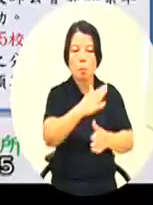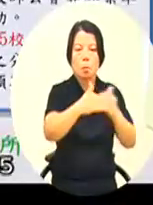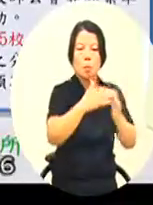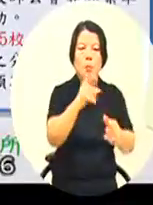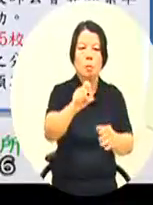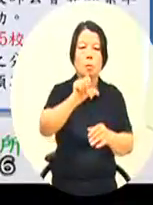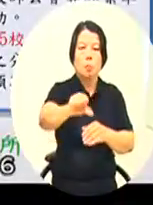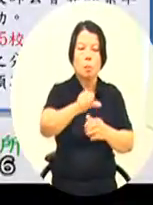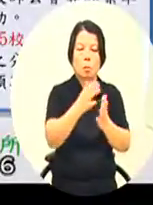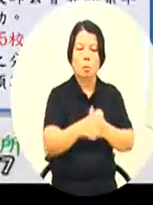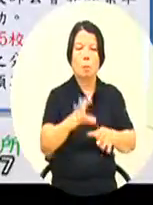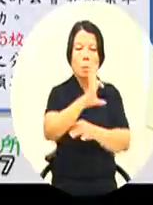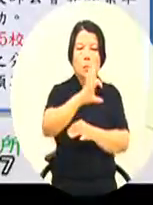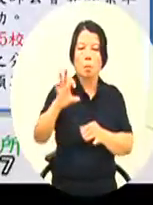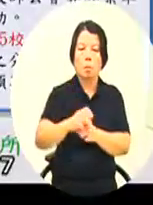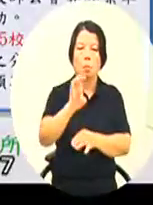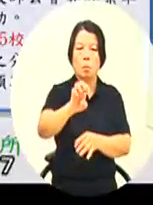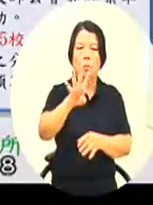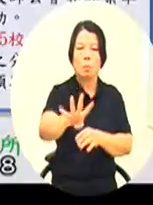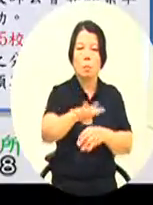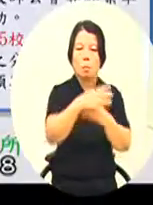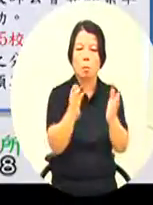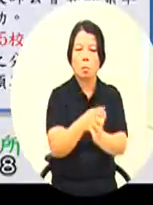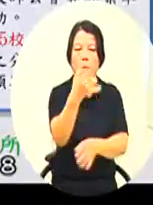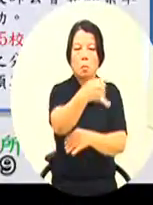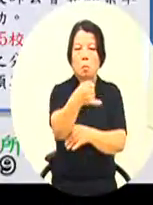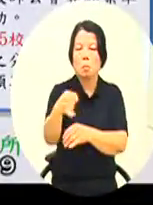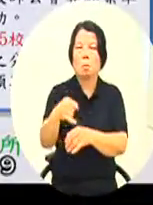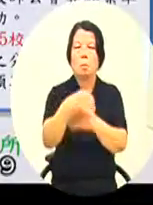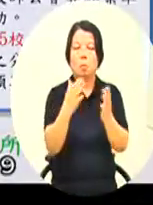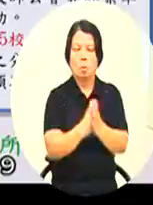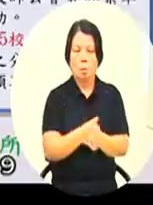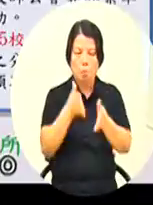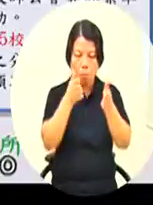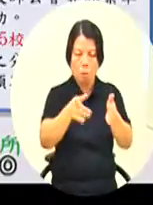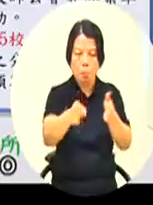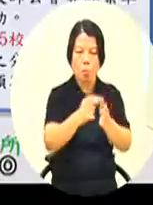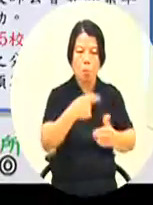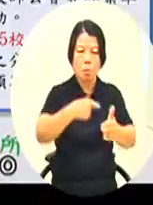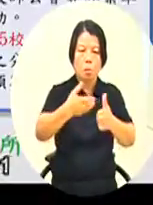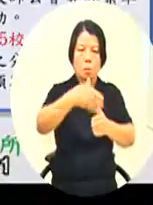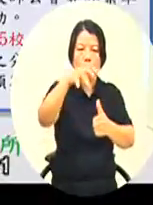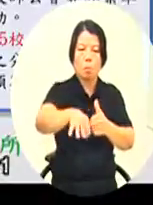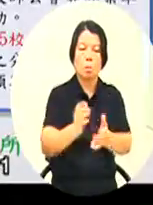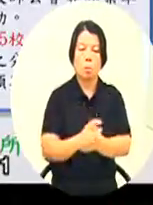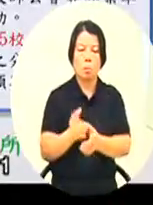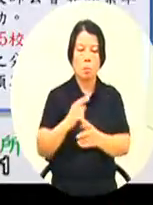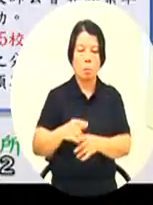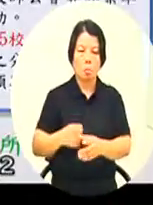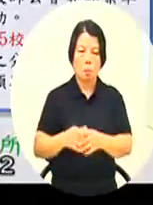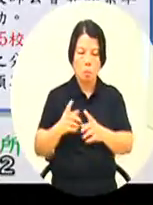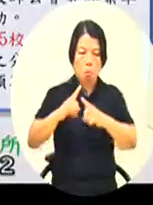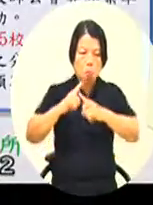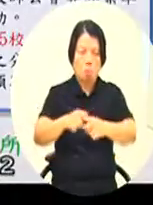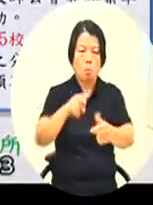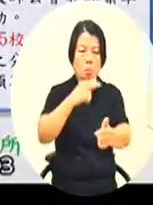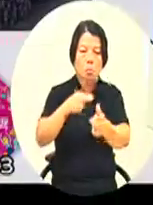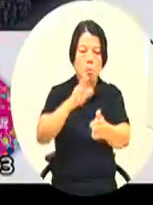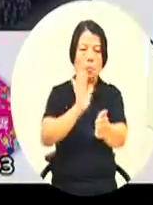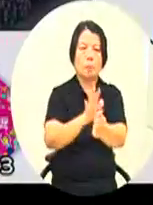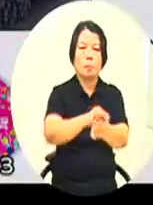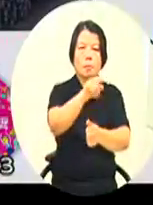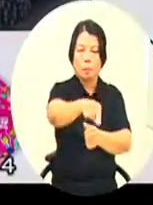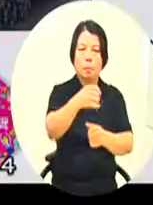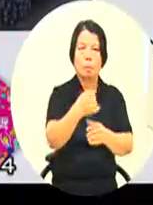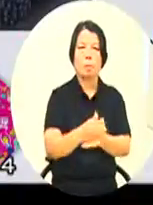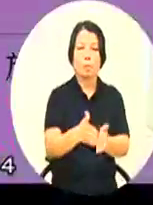有44间厕所其实是处于非常不良的状况，这个部分是教育局要主动介入给予资源来帮助他们。那